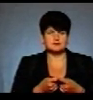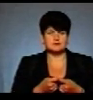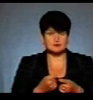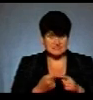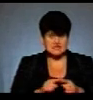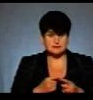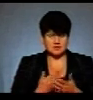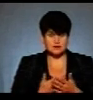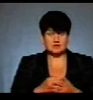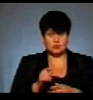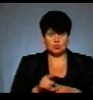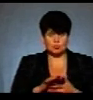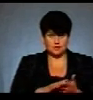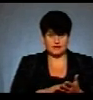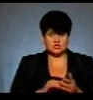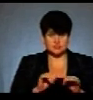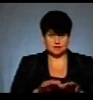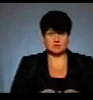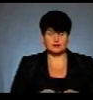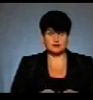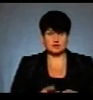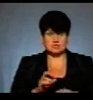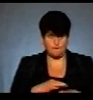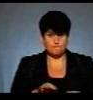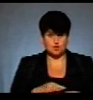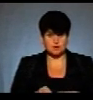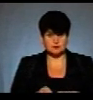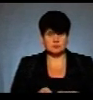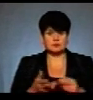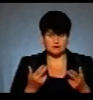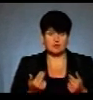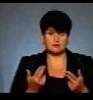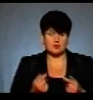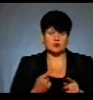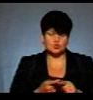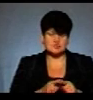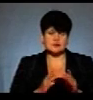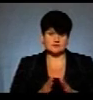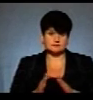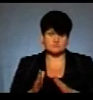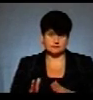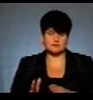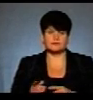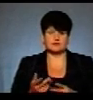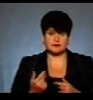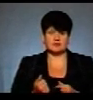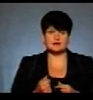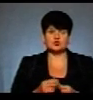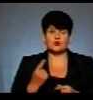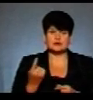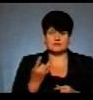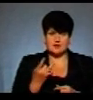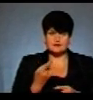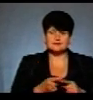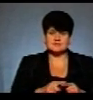приводом для того, щоб для подальших дій і визнання, звісно, цього факту булінгу? Так, ну, якщо це систематично, якщо це разово, це насильство.